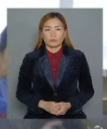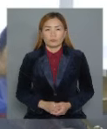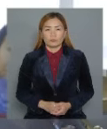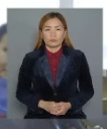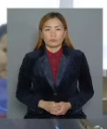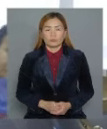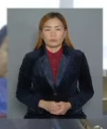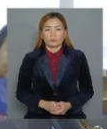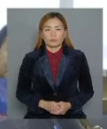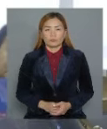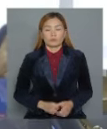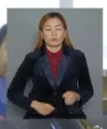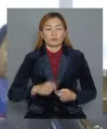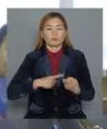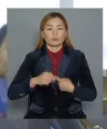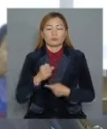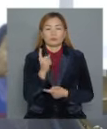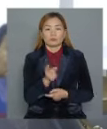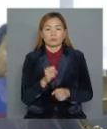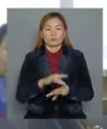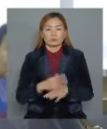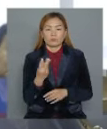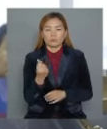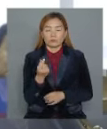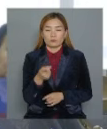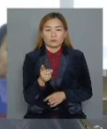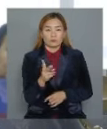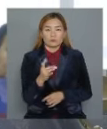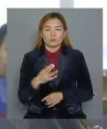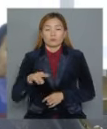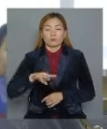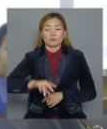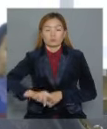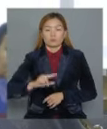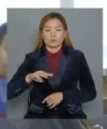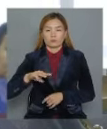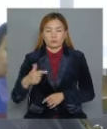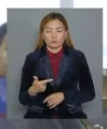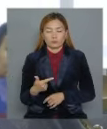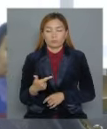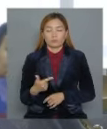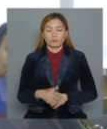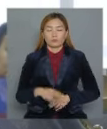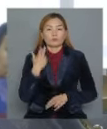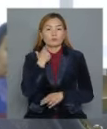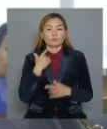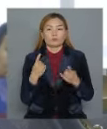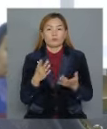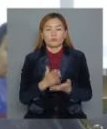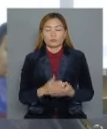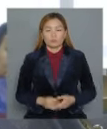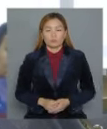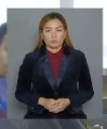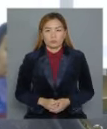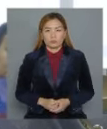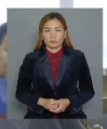бір ғана шағын кәсіпорынның кесірінен бюджет мысалы 1,5 миллиард ақшаға төлеуге бере жақ болып отыр.